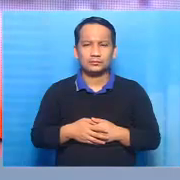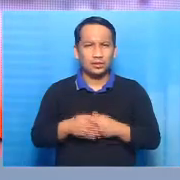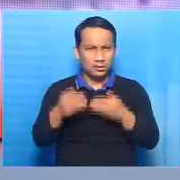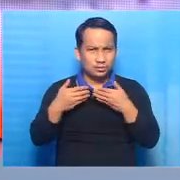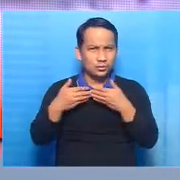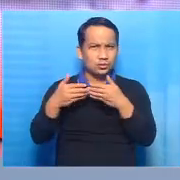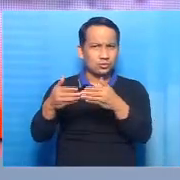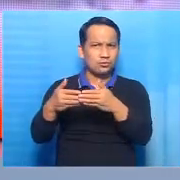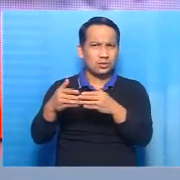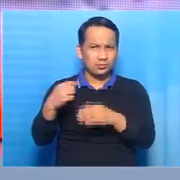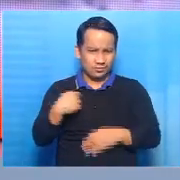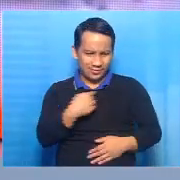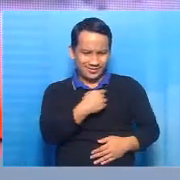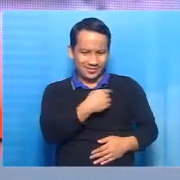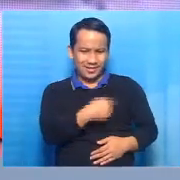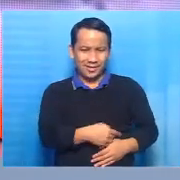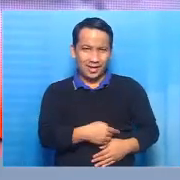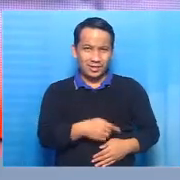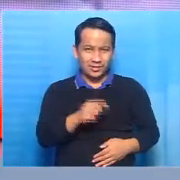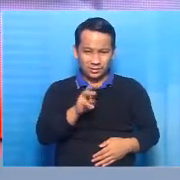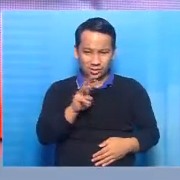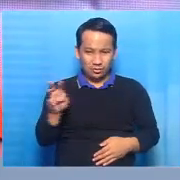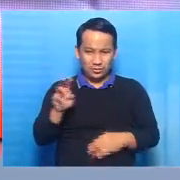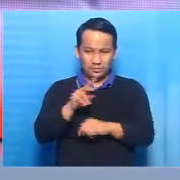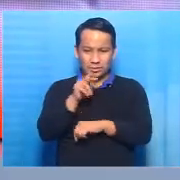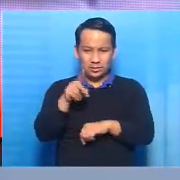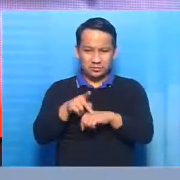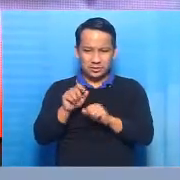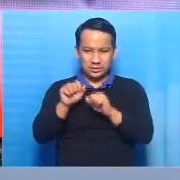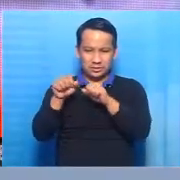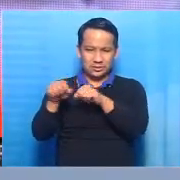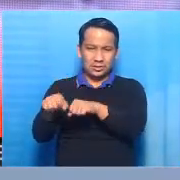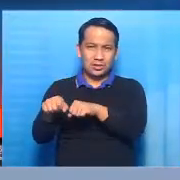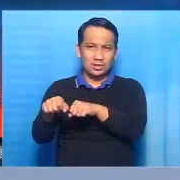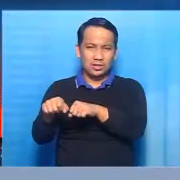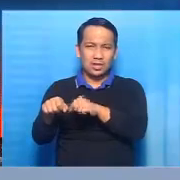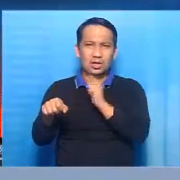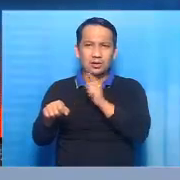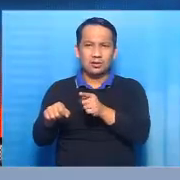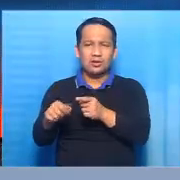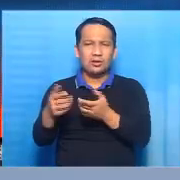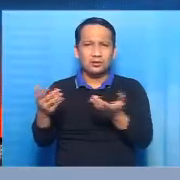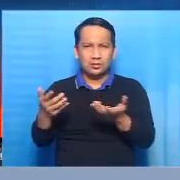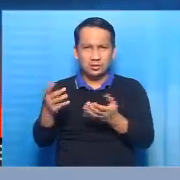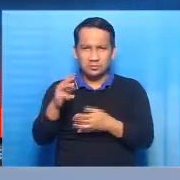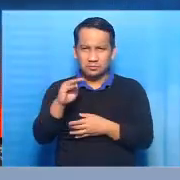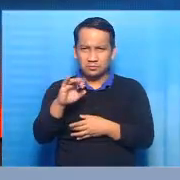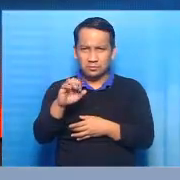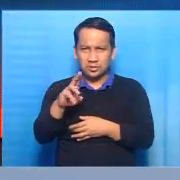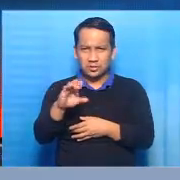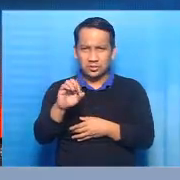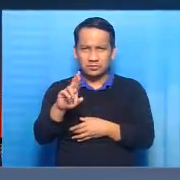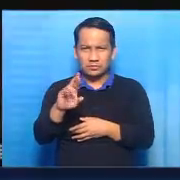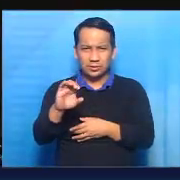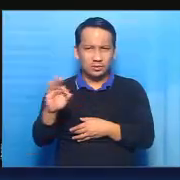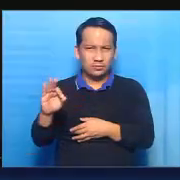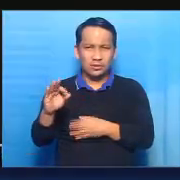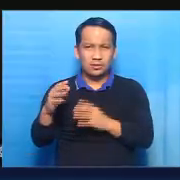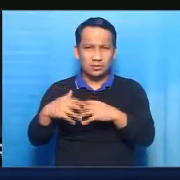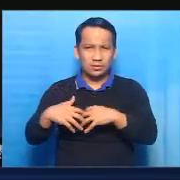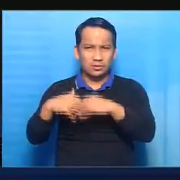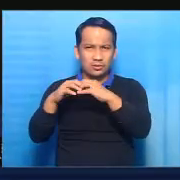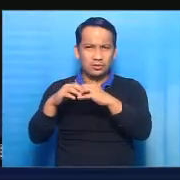Patuloy pa rin ang China sa pagtatayo ng iba't ibang pasilidad sa Mischief Reef sa West Philippine Sea. Sa